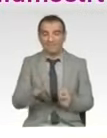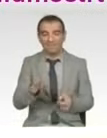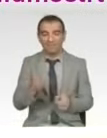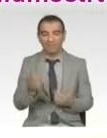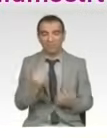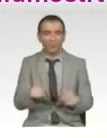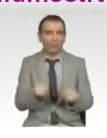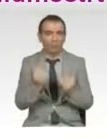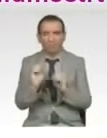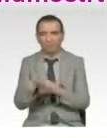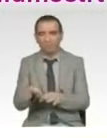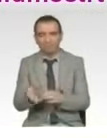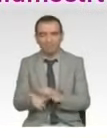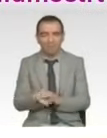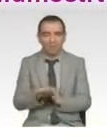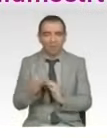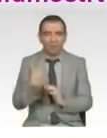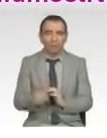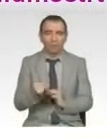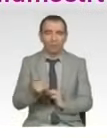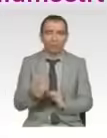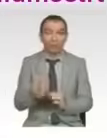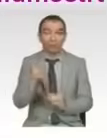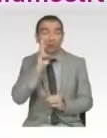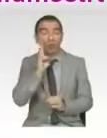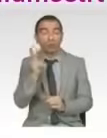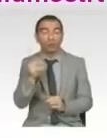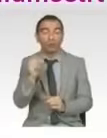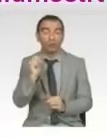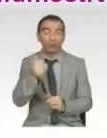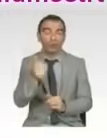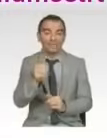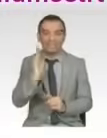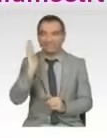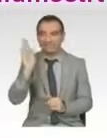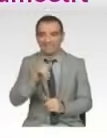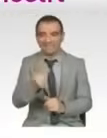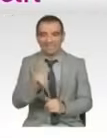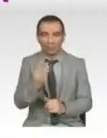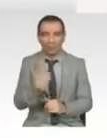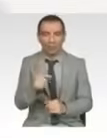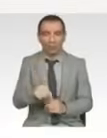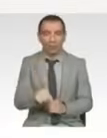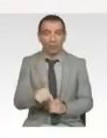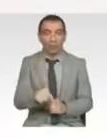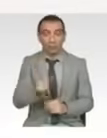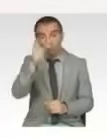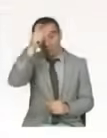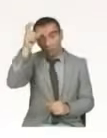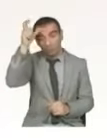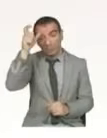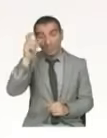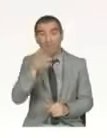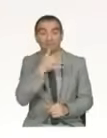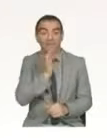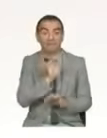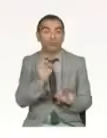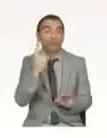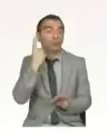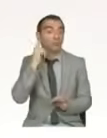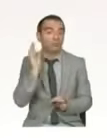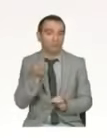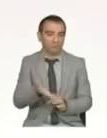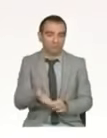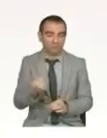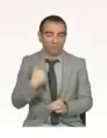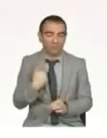bir boşladım. Ama son günler işte gitme yakın olunca böyle bir hani, çünkü daha Türkiye'yi bilmiyordum, duymamıştım.